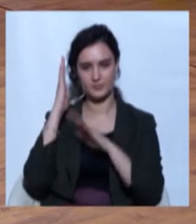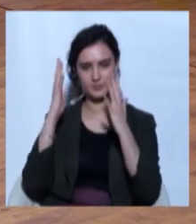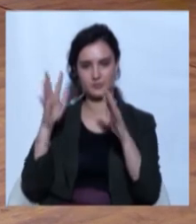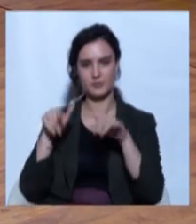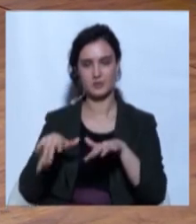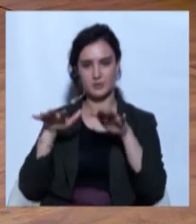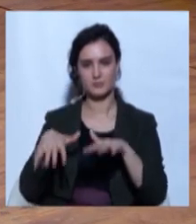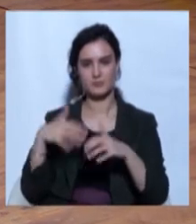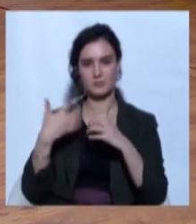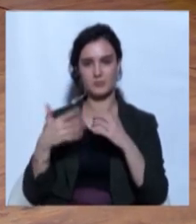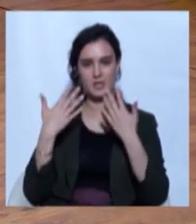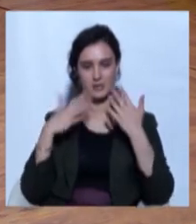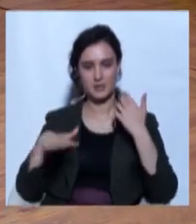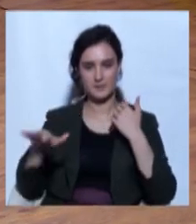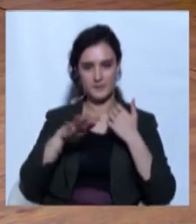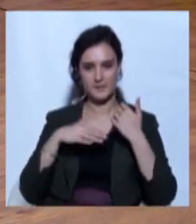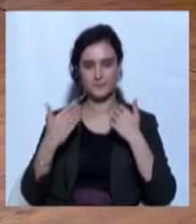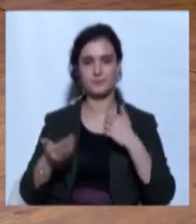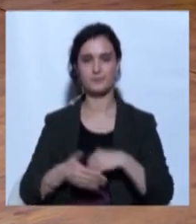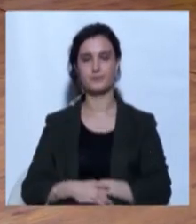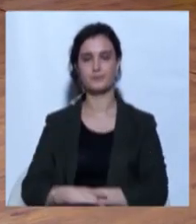ანუ პარკები,